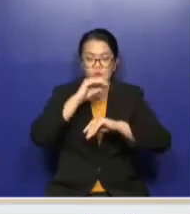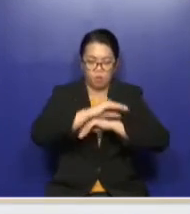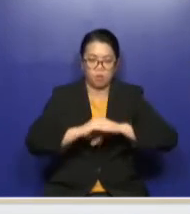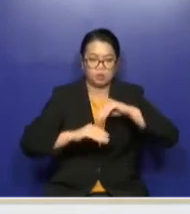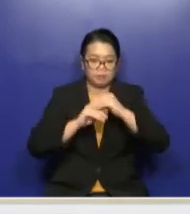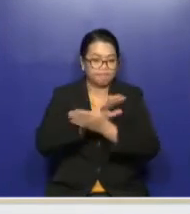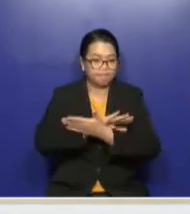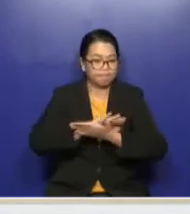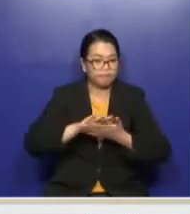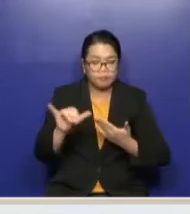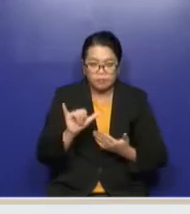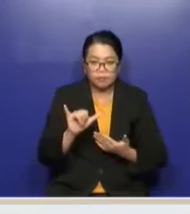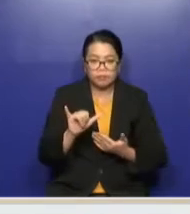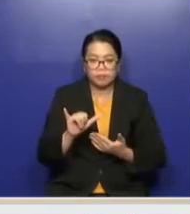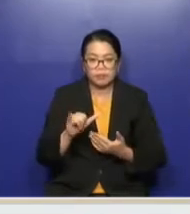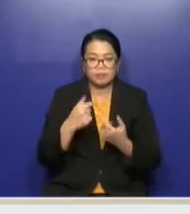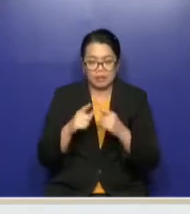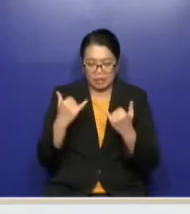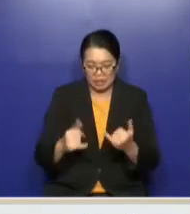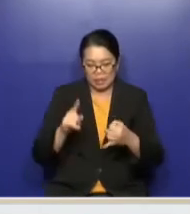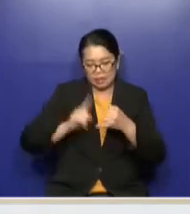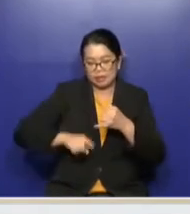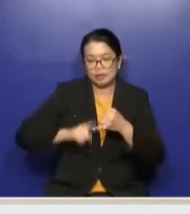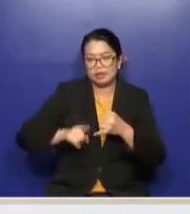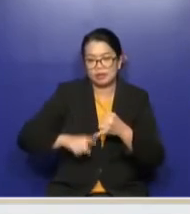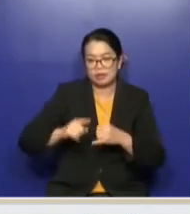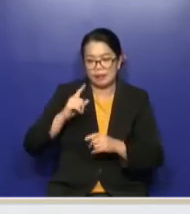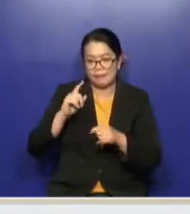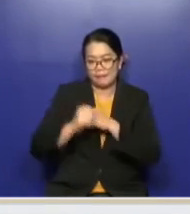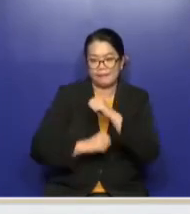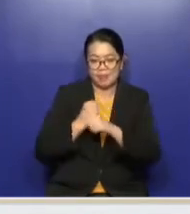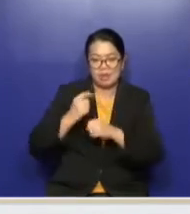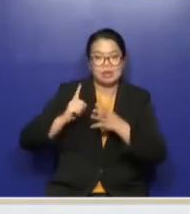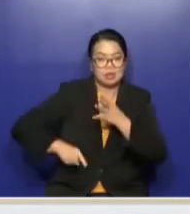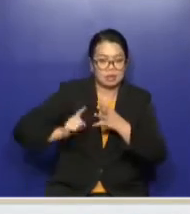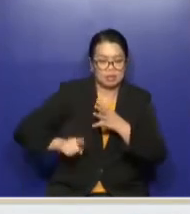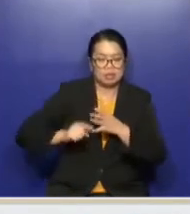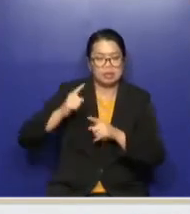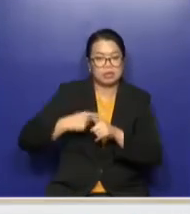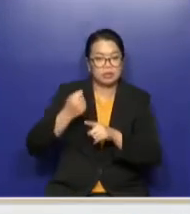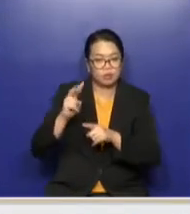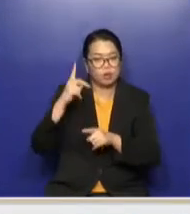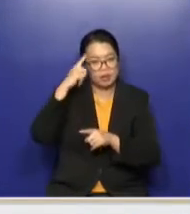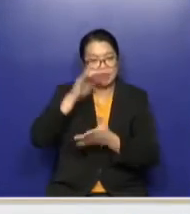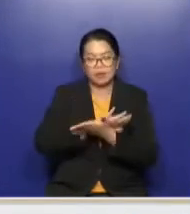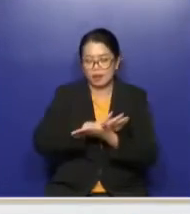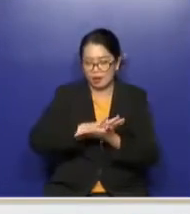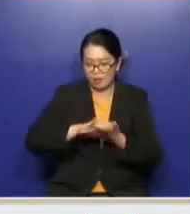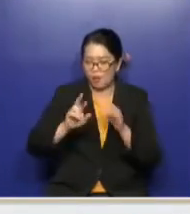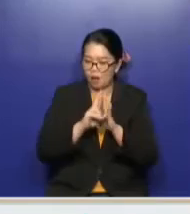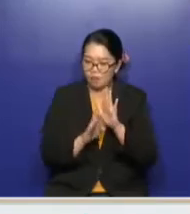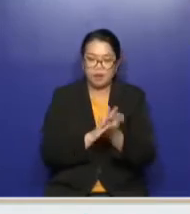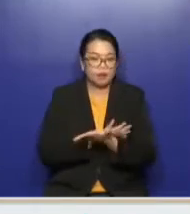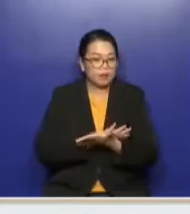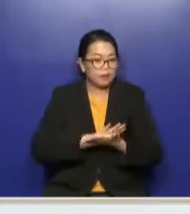มว่าปลายปีนี้ทุกอย่างน่าจะเสร็จเรียบร้อยแล้วก็น่าจะเป็นระเบียบเรียบร้อยมากขึ้นไอ้